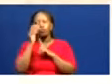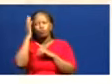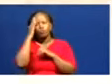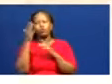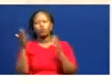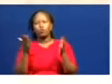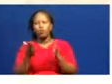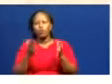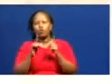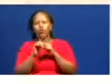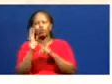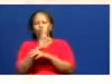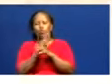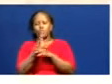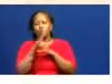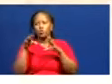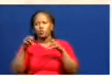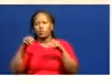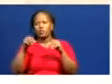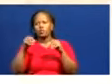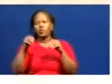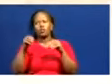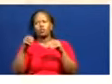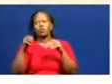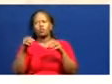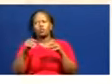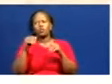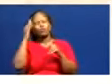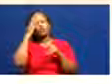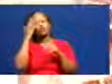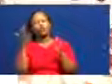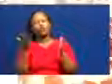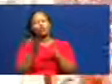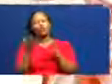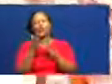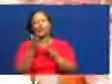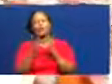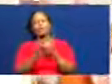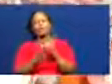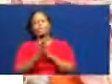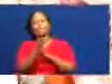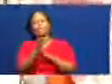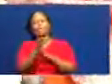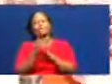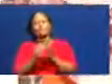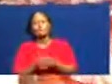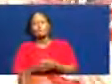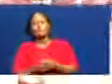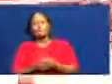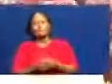tunatumia pia mchanga kuona venye direction venye naenda.